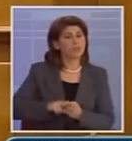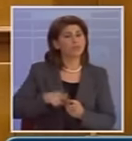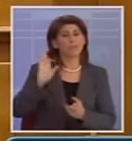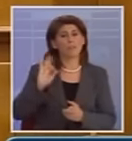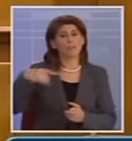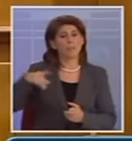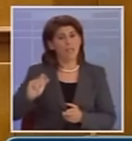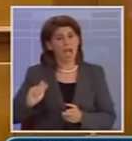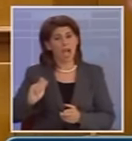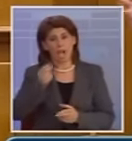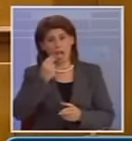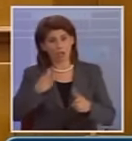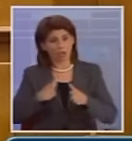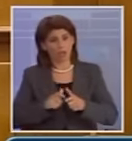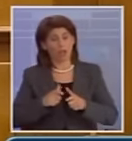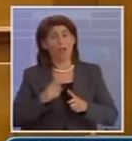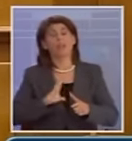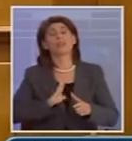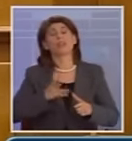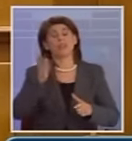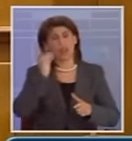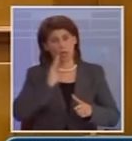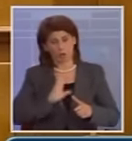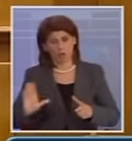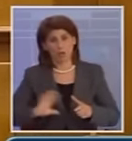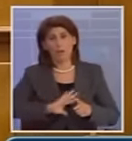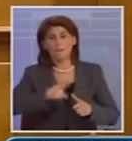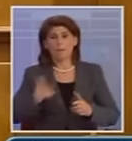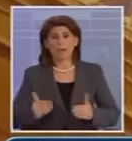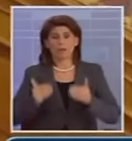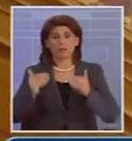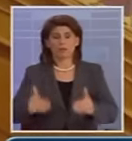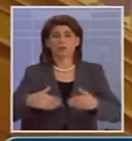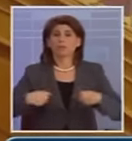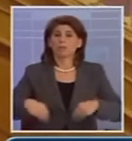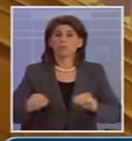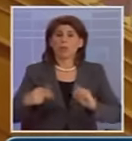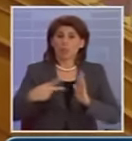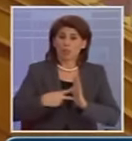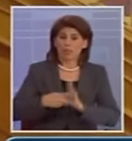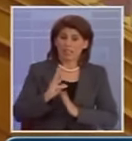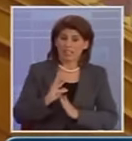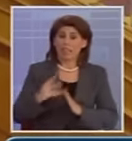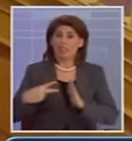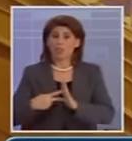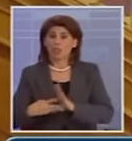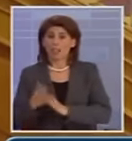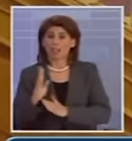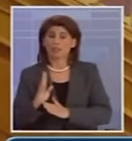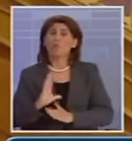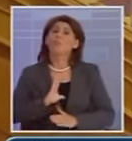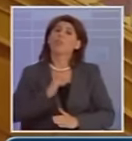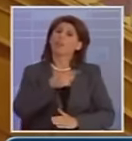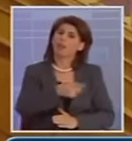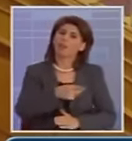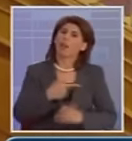εστίαση πετύχαμε, που δεν ήθελαν καν να την ακούσουν, ως την αναστολή πληστηριασμών και για το 2013 και για το 2014, που δεν την ήθελαν,